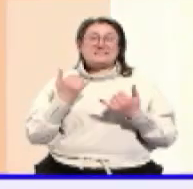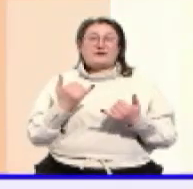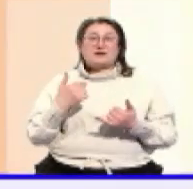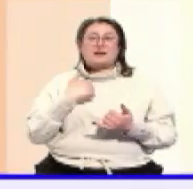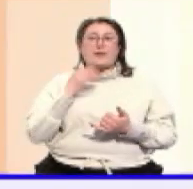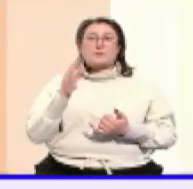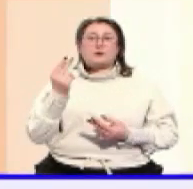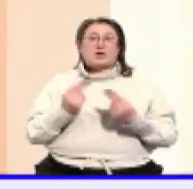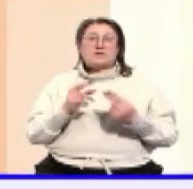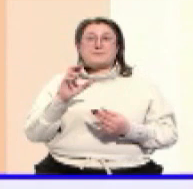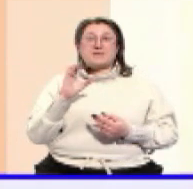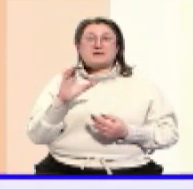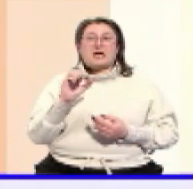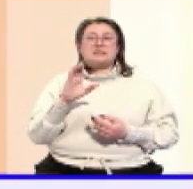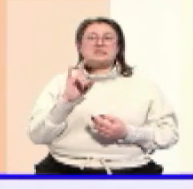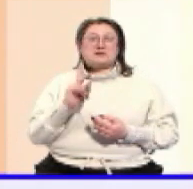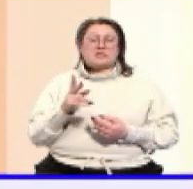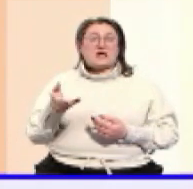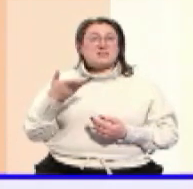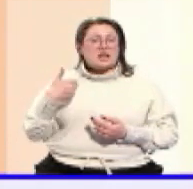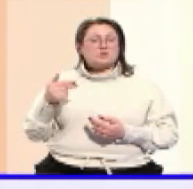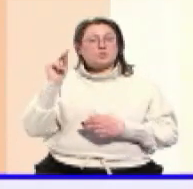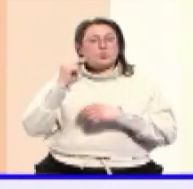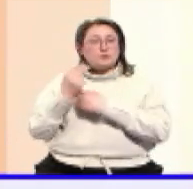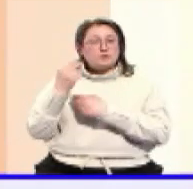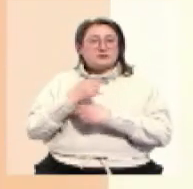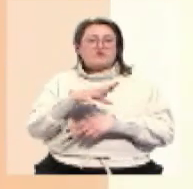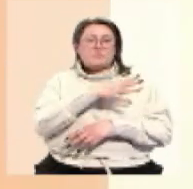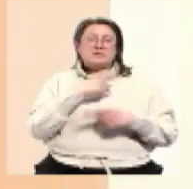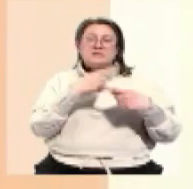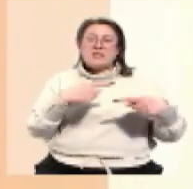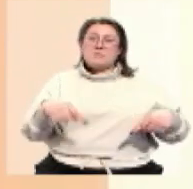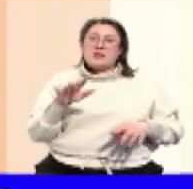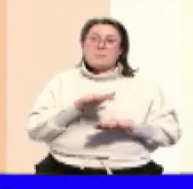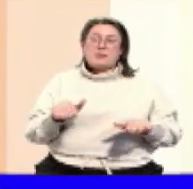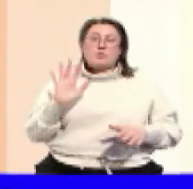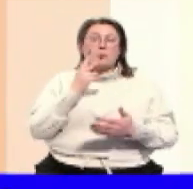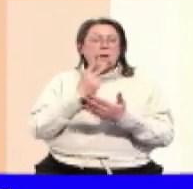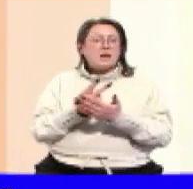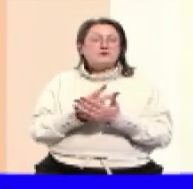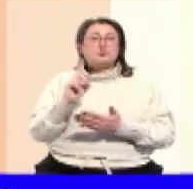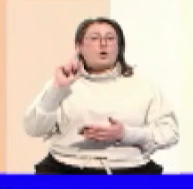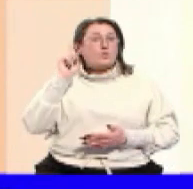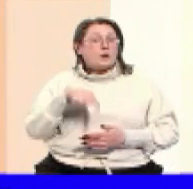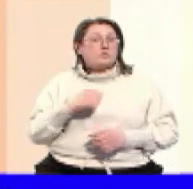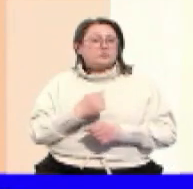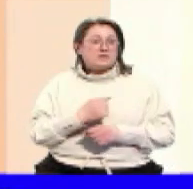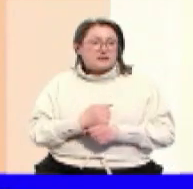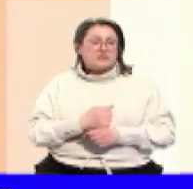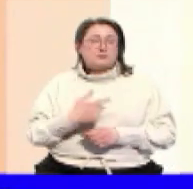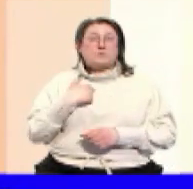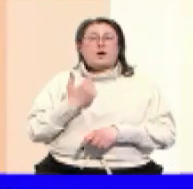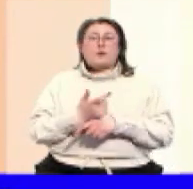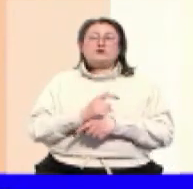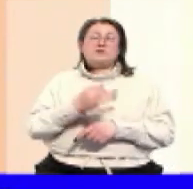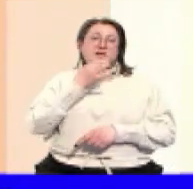Сегодня я буду играть в без асык. Нас учат вместе с остальными ребятами. Буду показывать, что умею делать. Мне